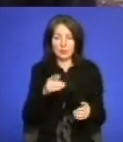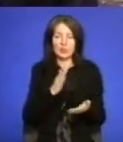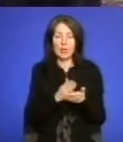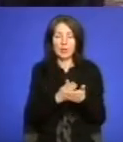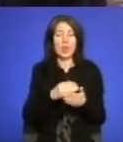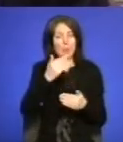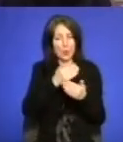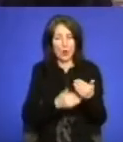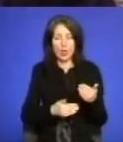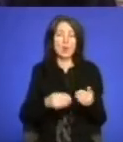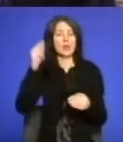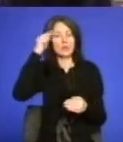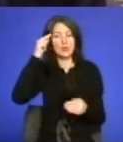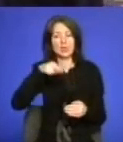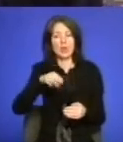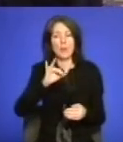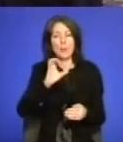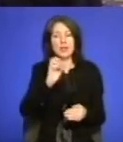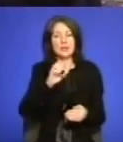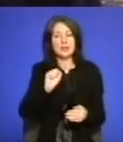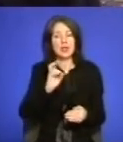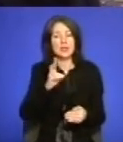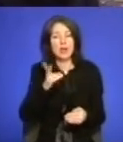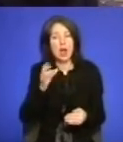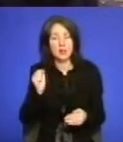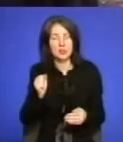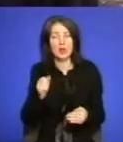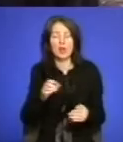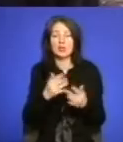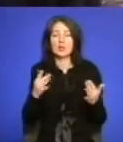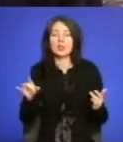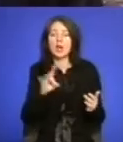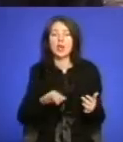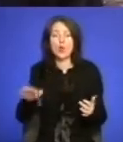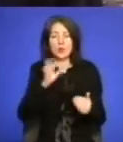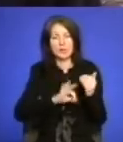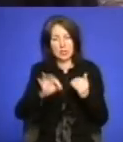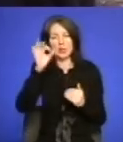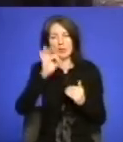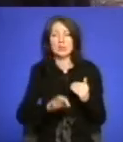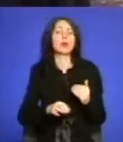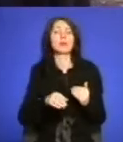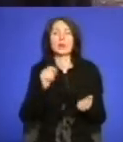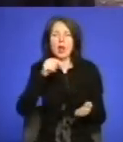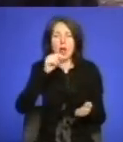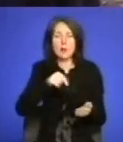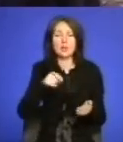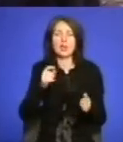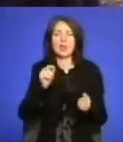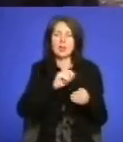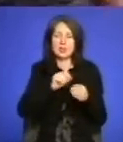тому писанки різних регіонів і східного і західного і лемківської і крапанки дряпанки і